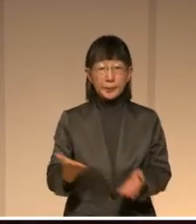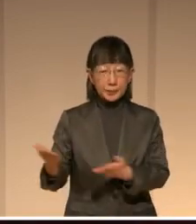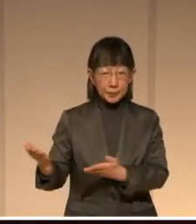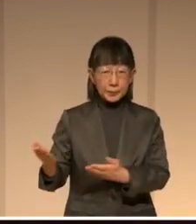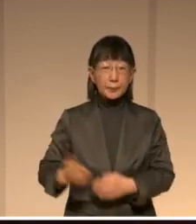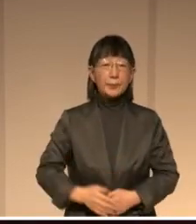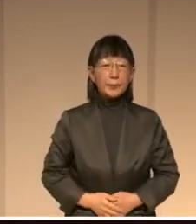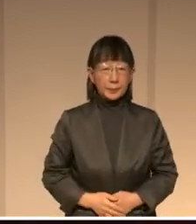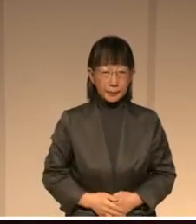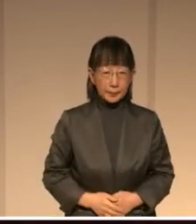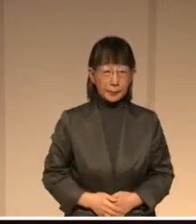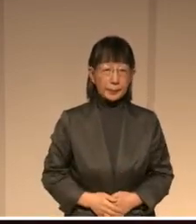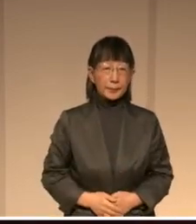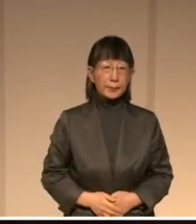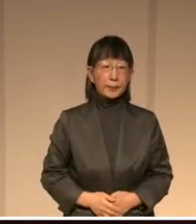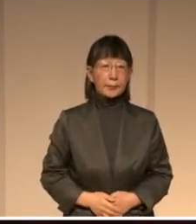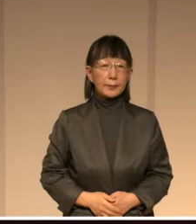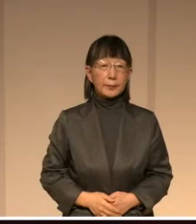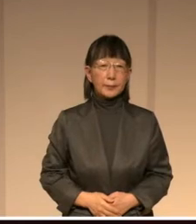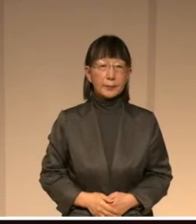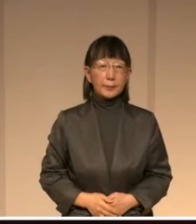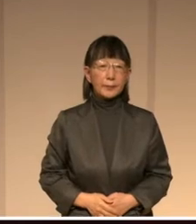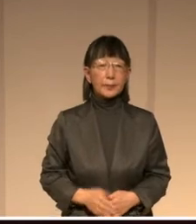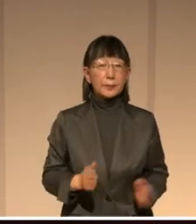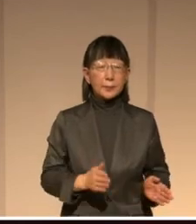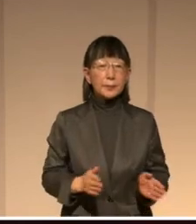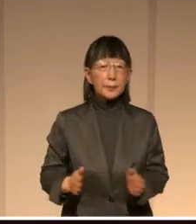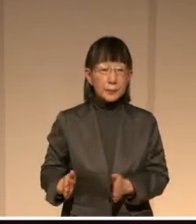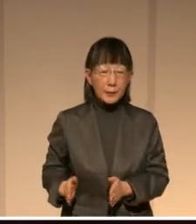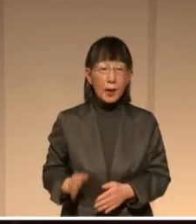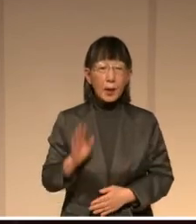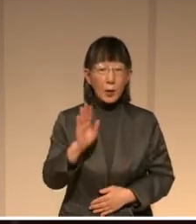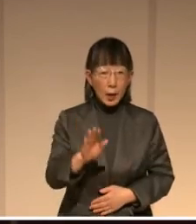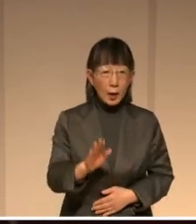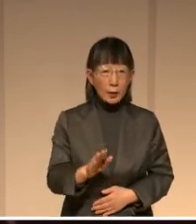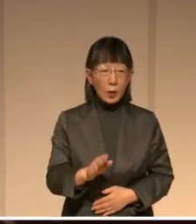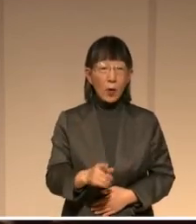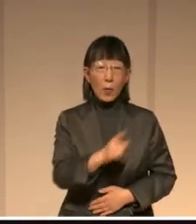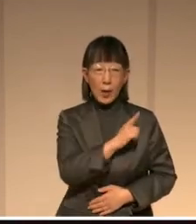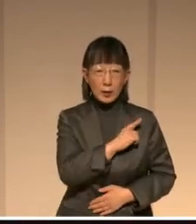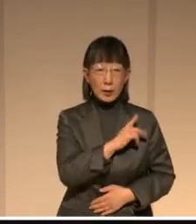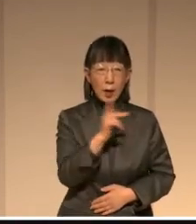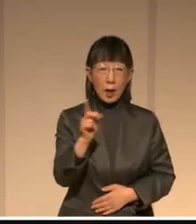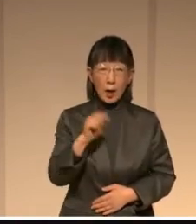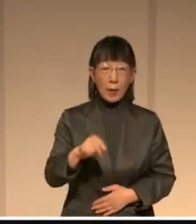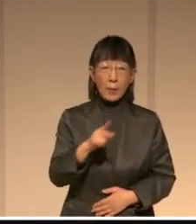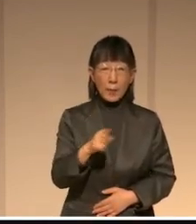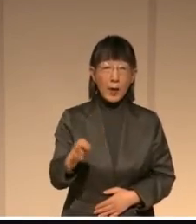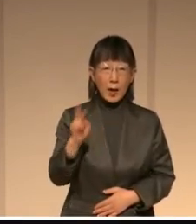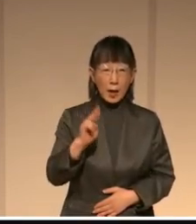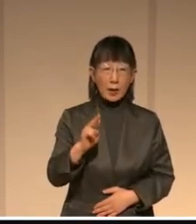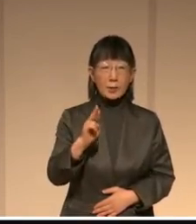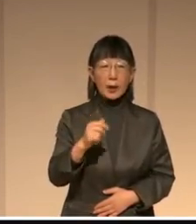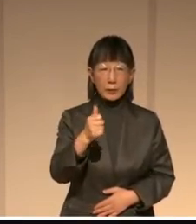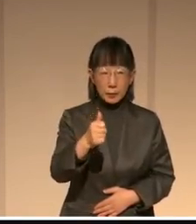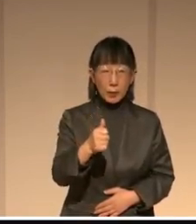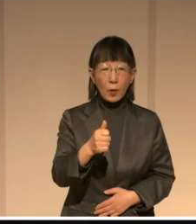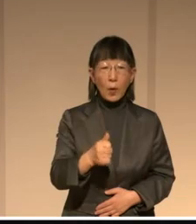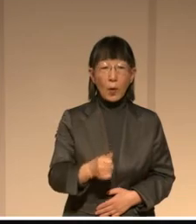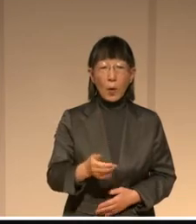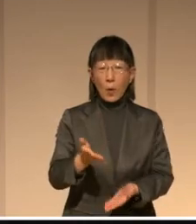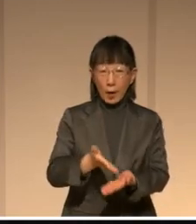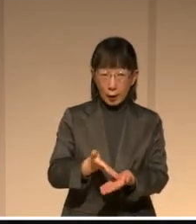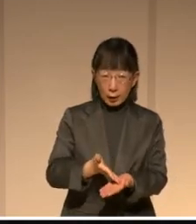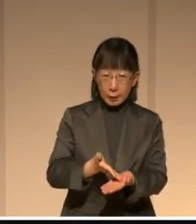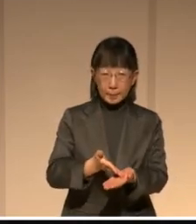致しますさあそしてこの後まず神原さんのお話ということでちょっと文ん誰にどういっ